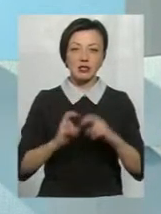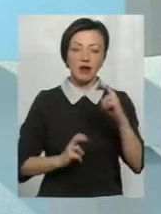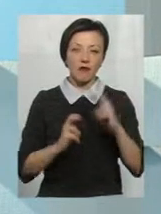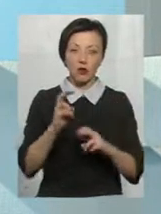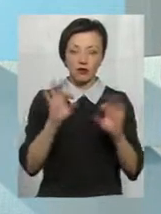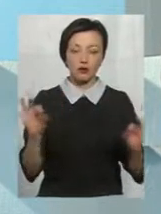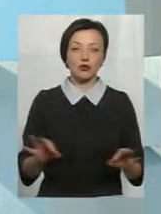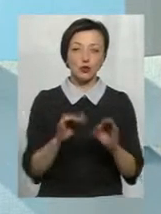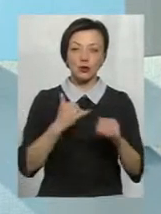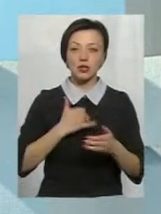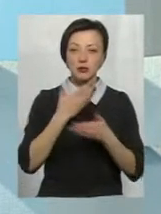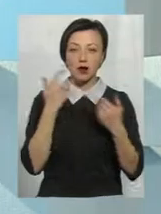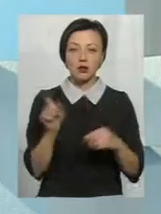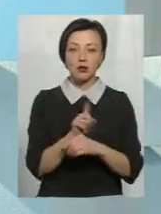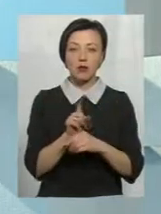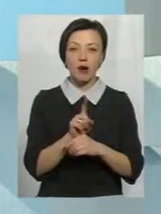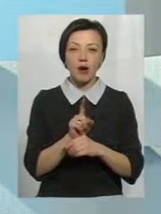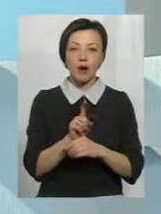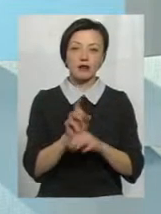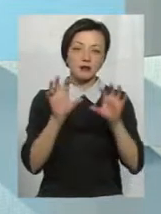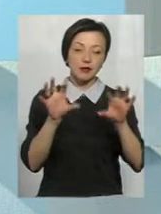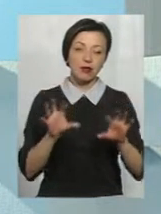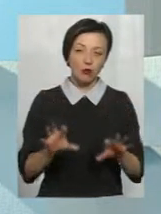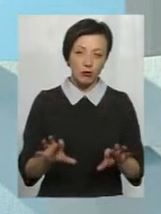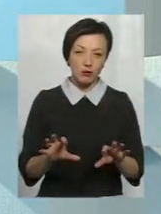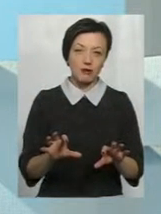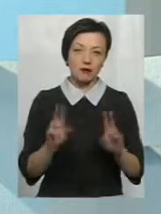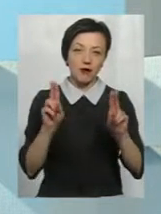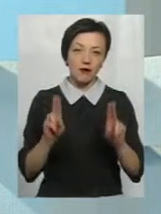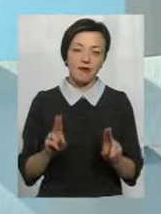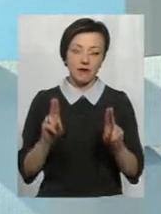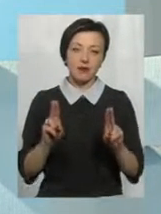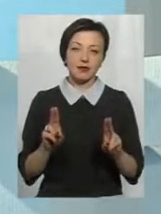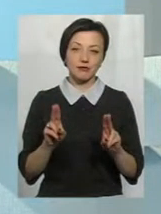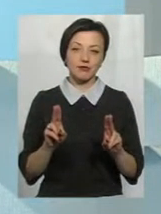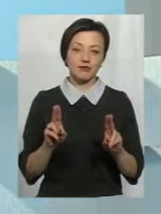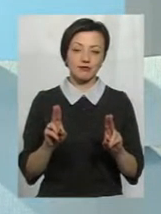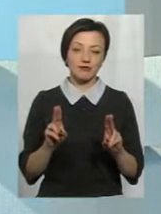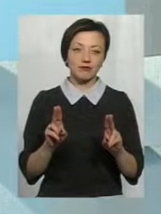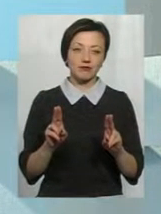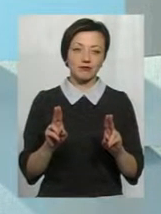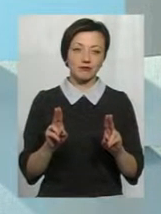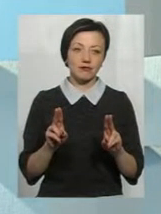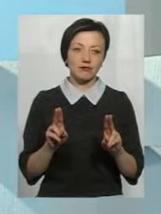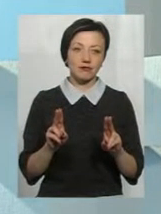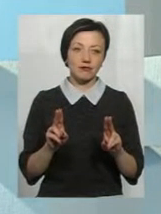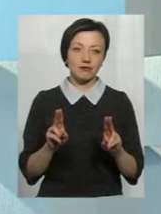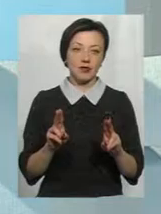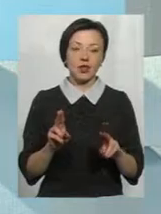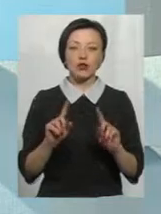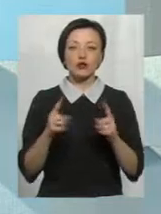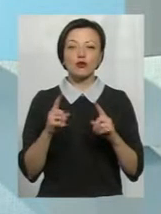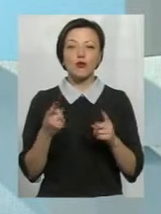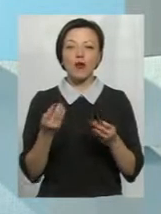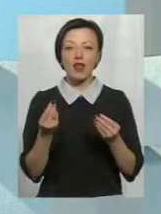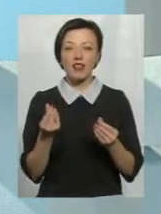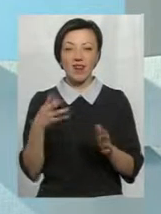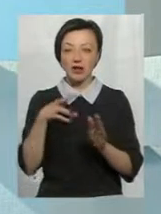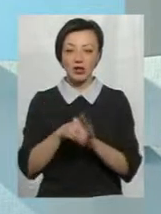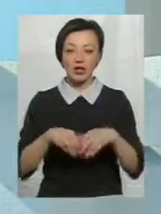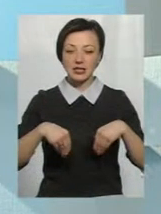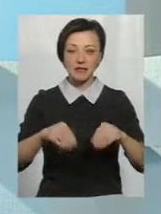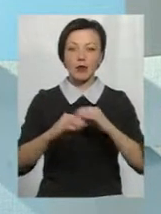переходів, тому що у нас немає нормальних правил гри, тому що у нас то саме, чому інвестори не засівають поля, тому що